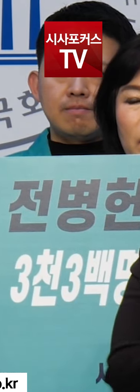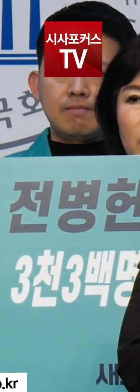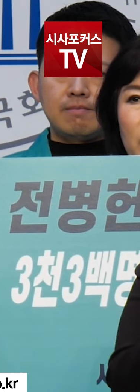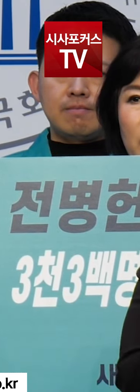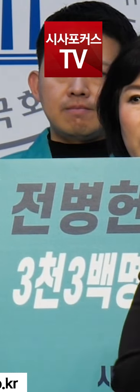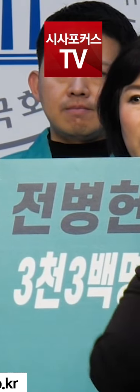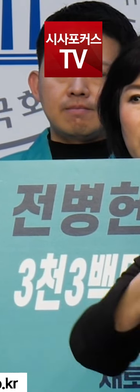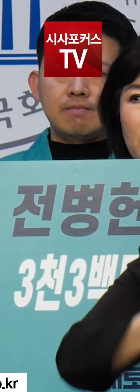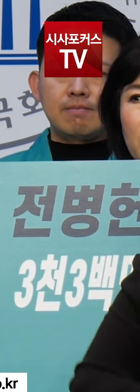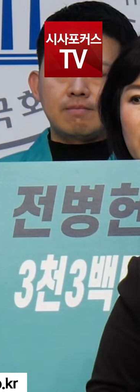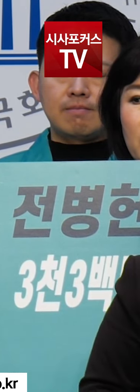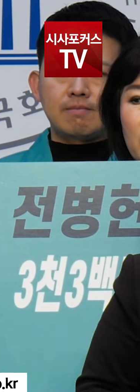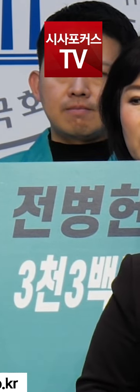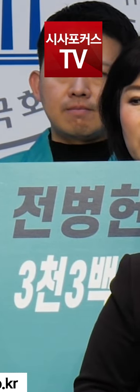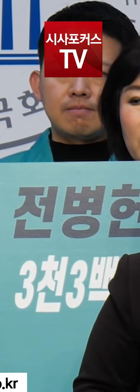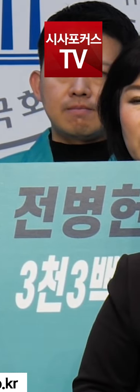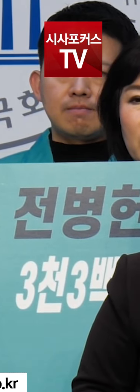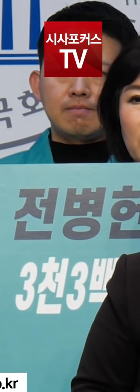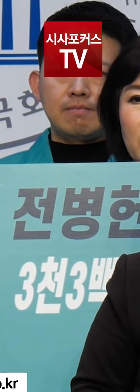수준입니다.